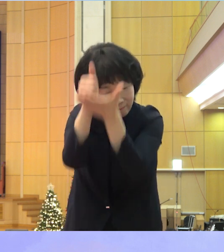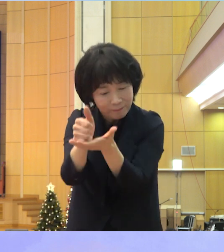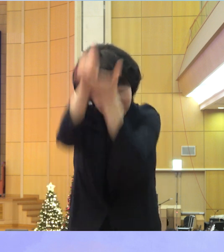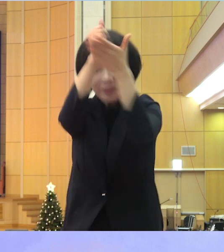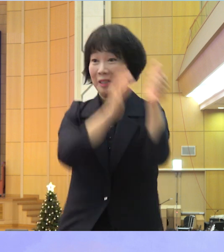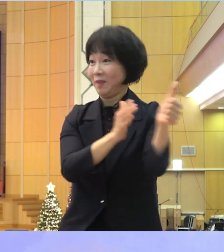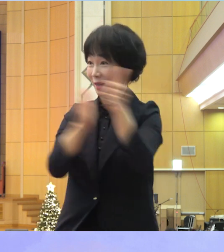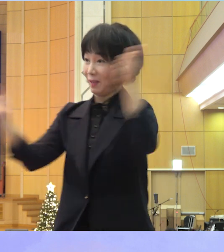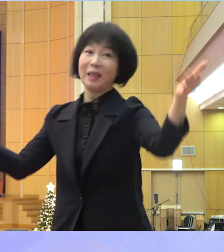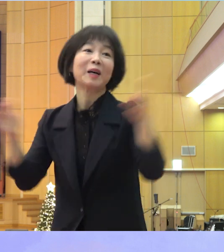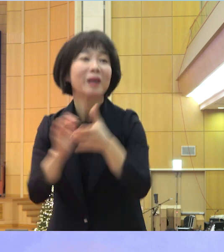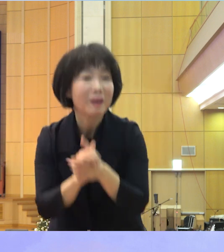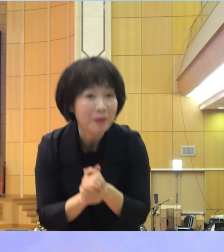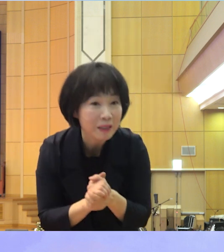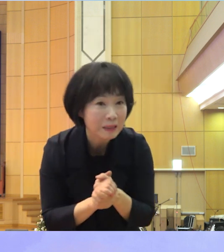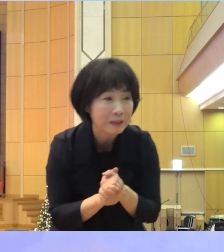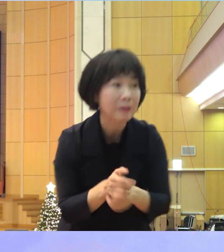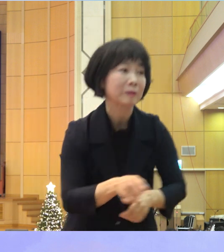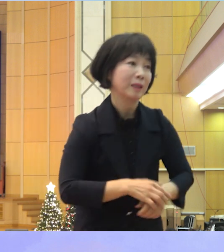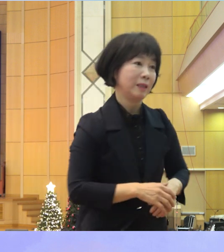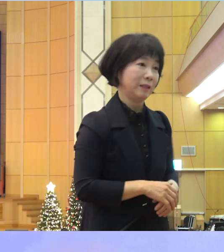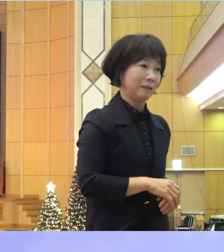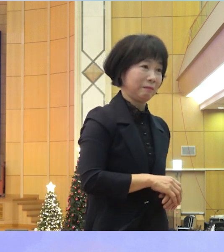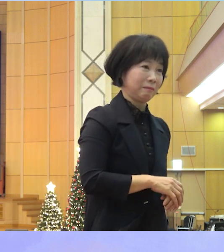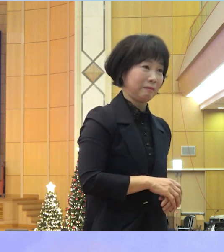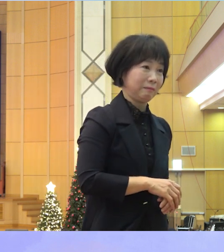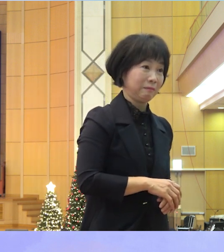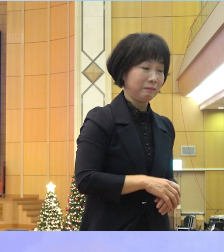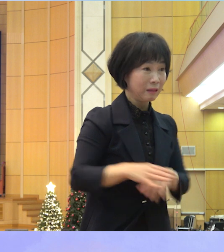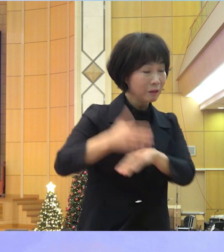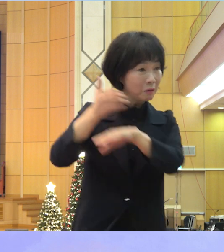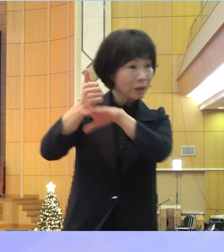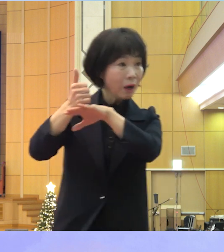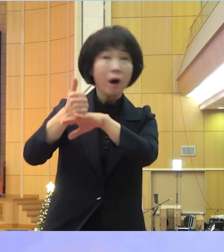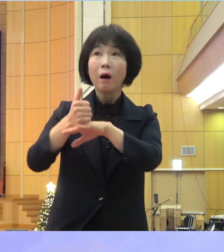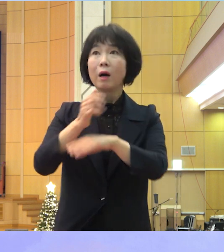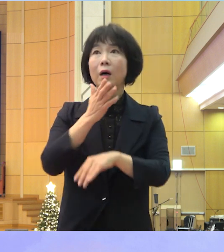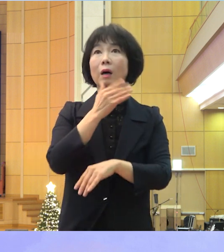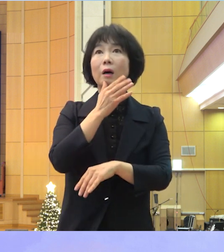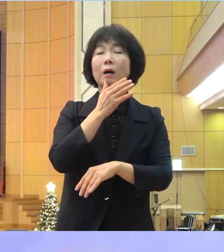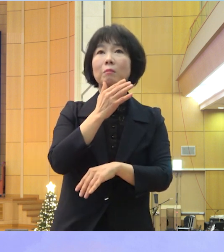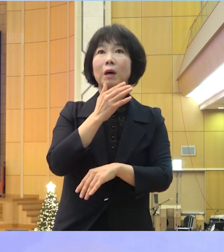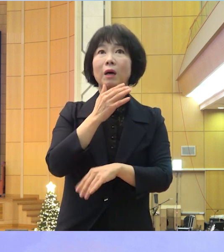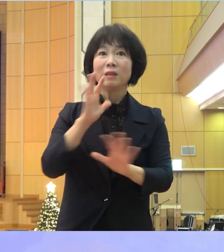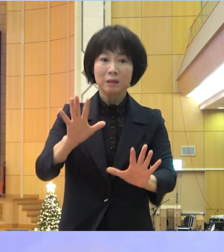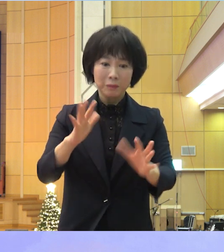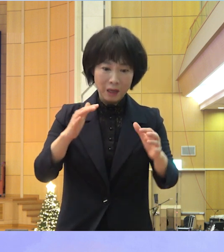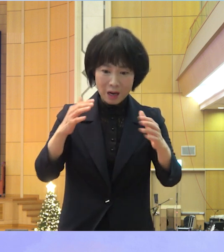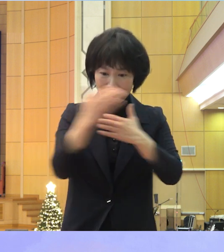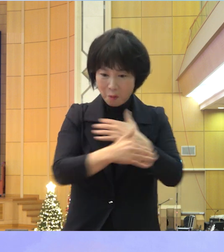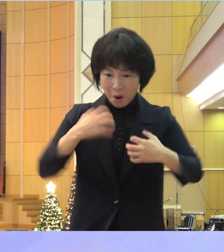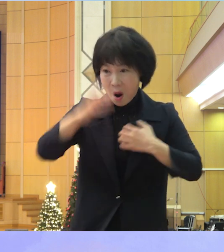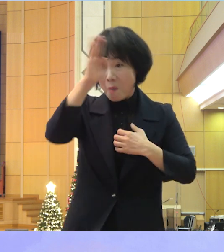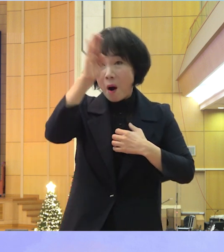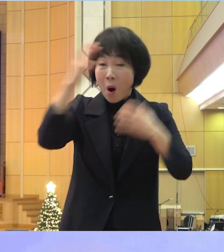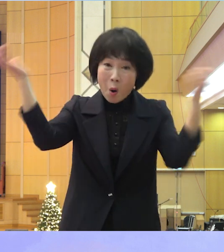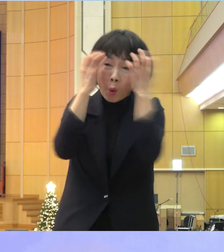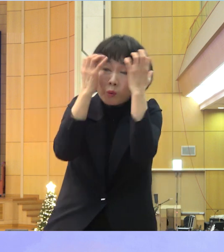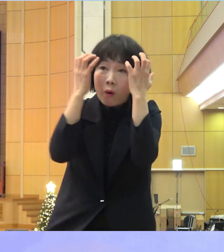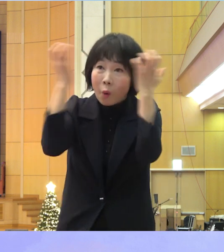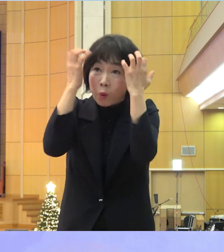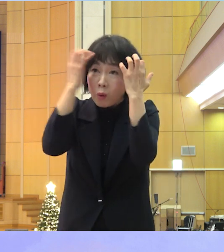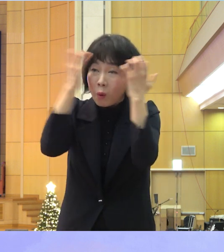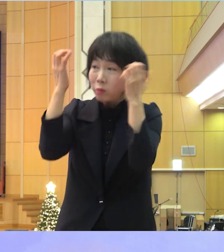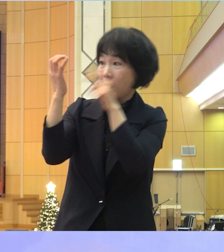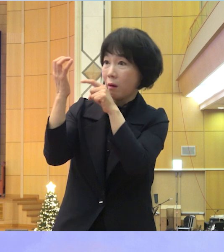바랍니다. 할렐루야. 그래서 고통이라는 게 나쁜 것이 아니구나